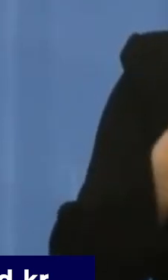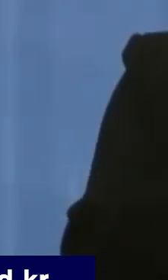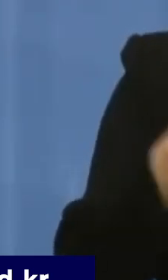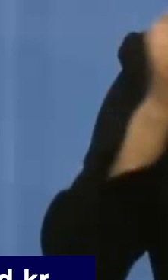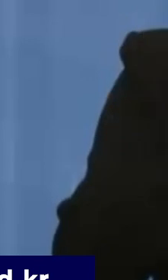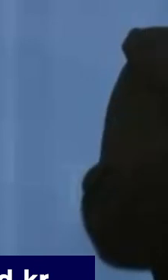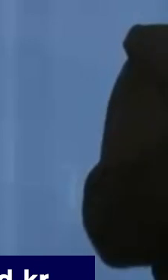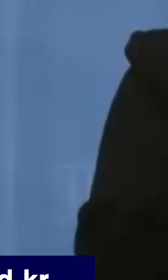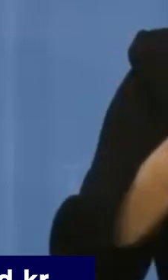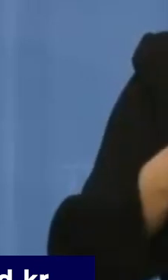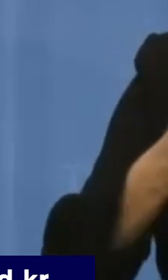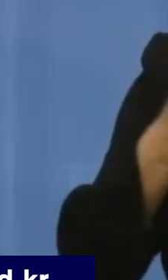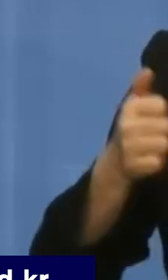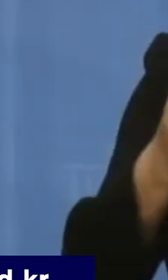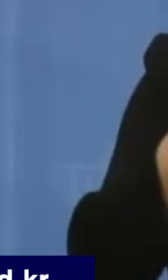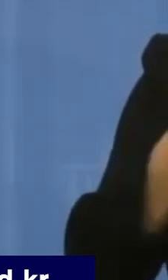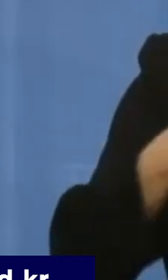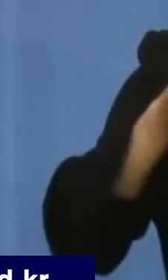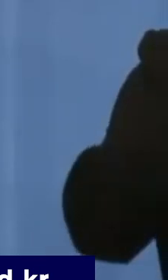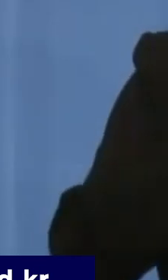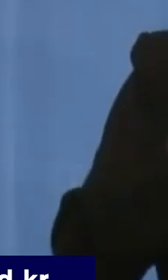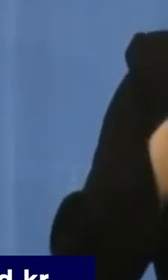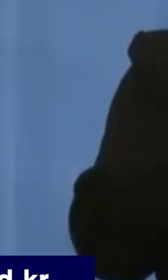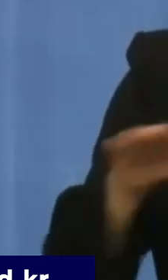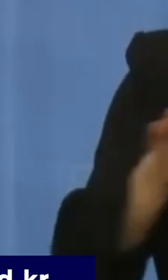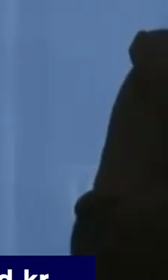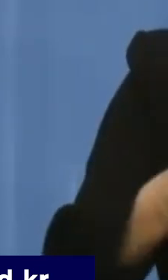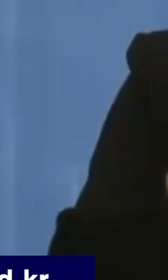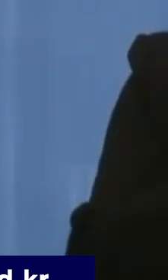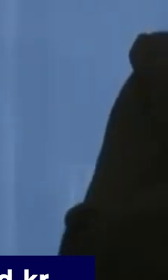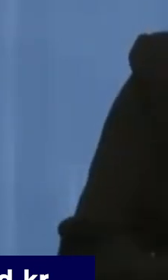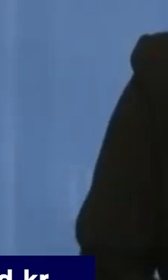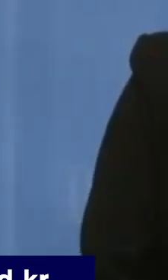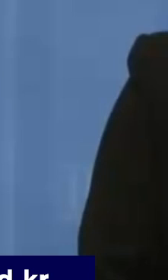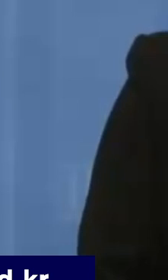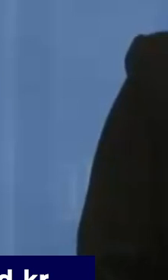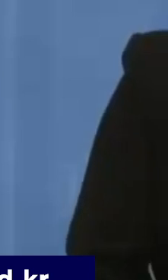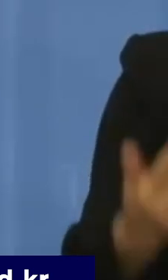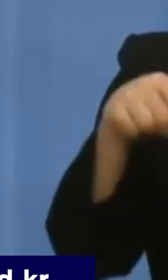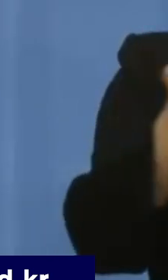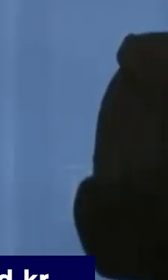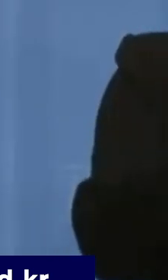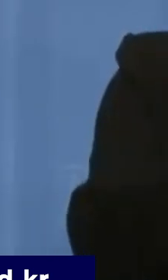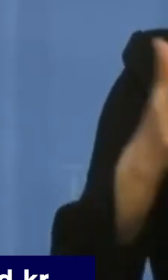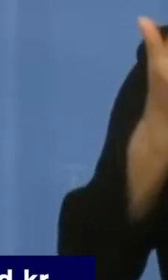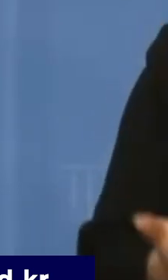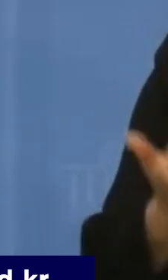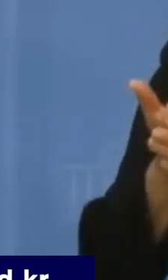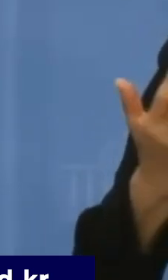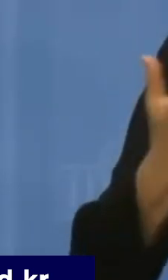패스트트랙을 통해 다음 정기회 내에 이 안건을 처리하는 것입니다. 그러기 위해선 이태원